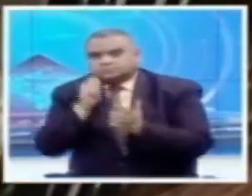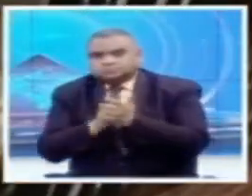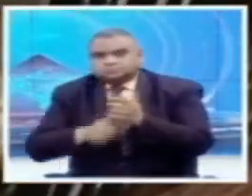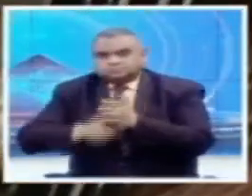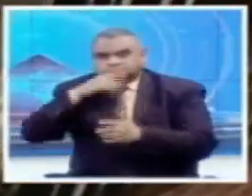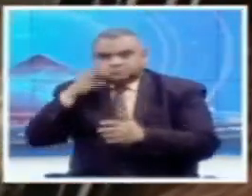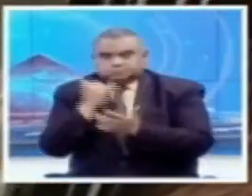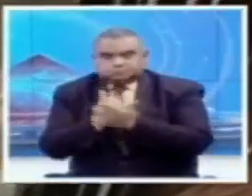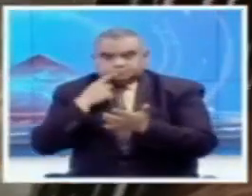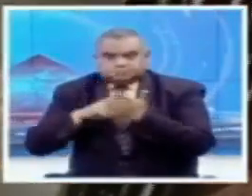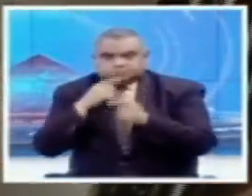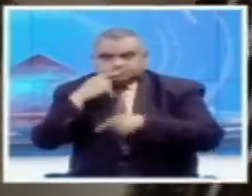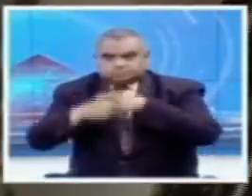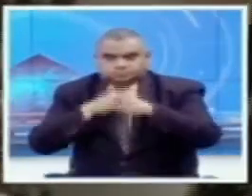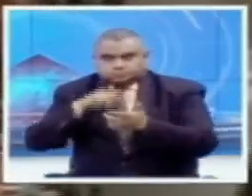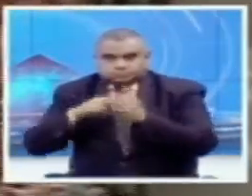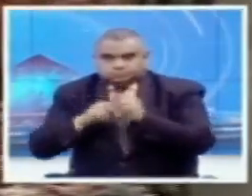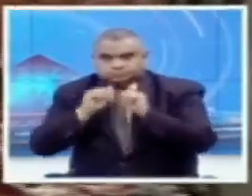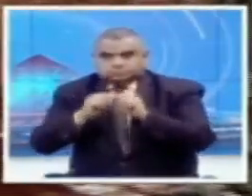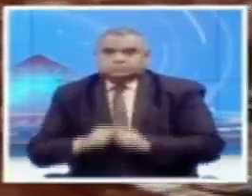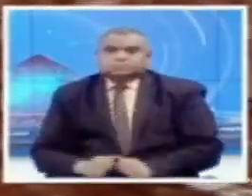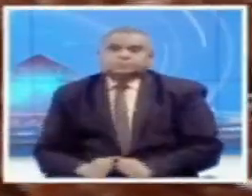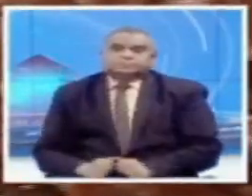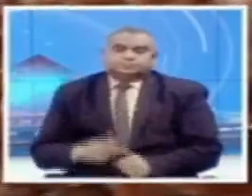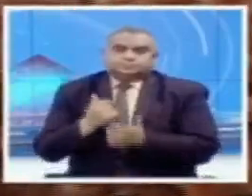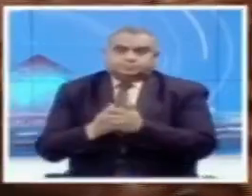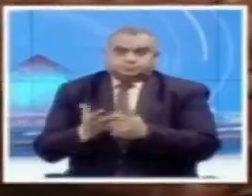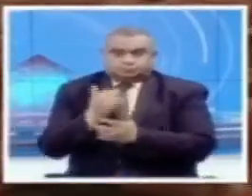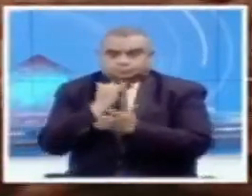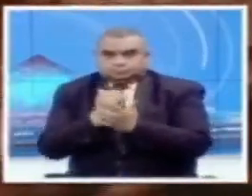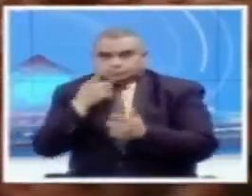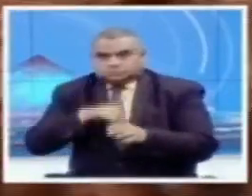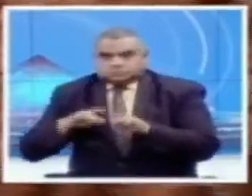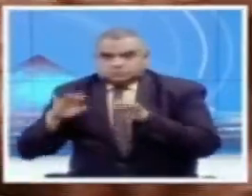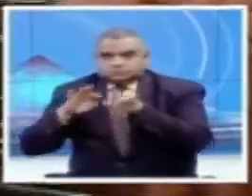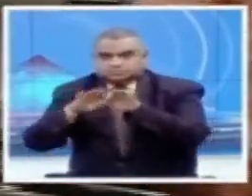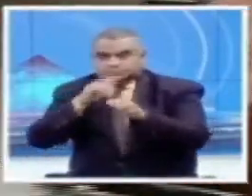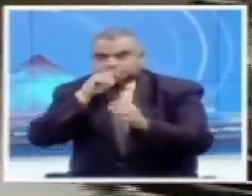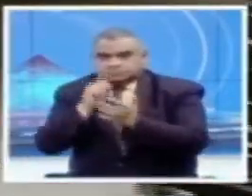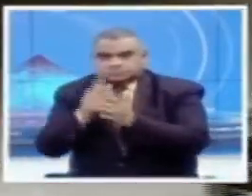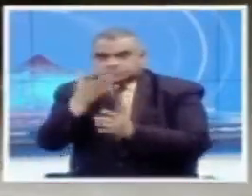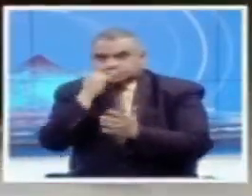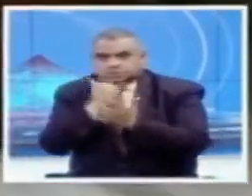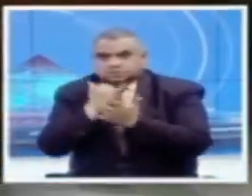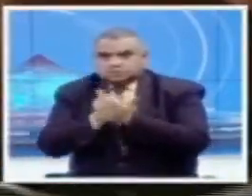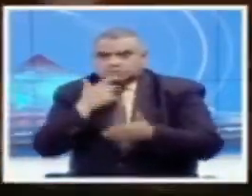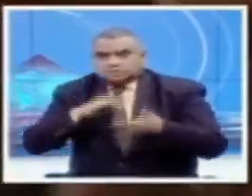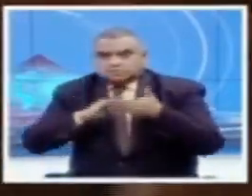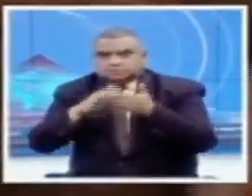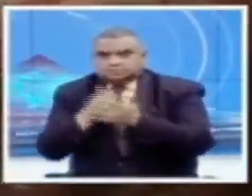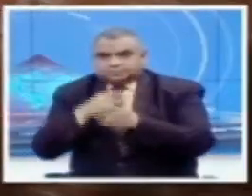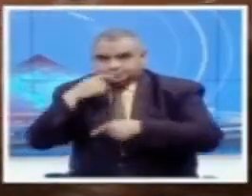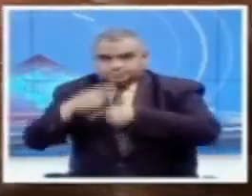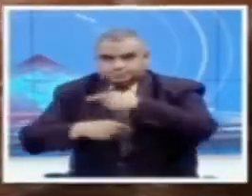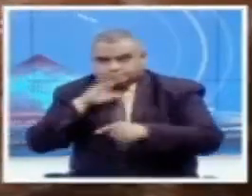والبان وفراخ وكل حاجه دي بتنزل يوميا طازجه تمام. فبالتالي بيكون عليها اقبال شديد لان الحاجات دي كلها يعني انتاج شركتنا واحنا بنجيبها